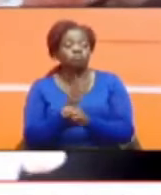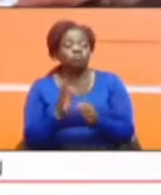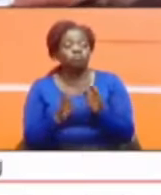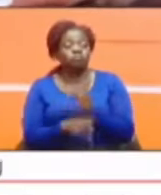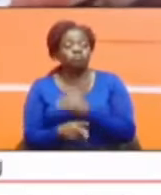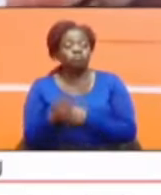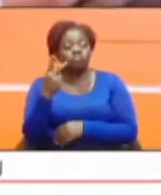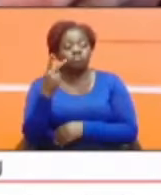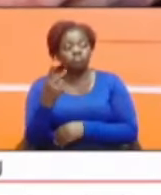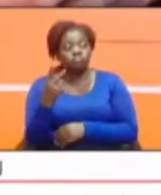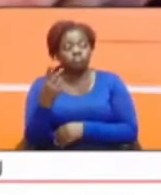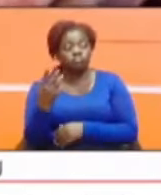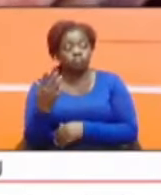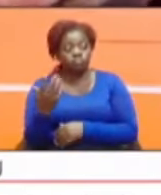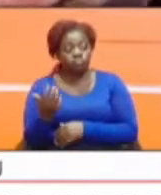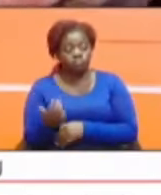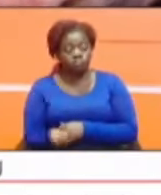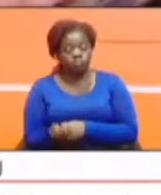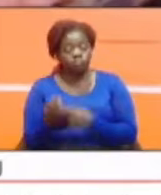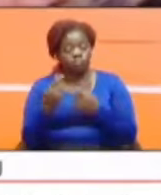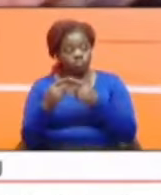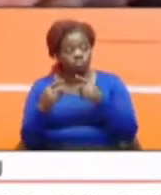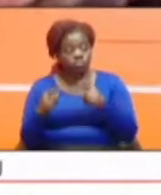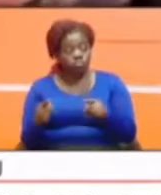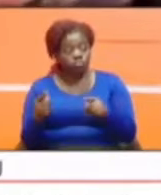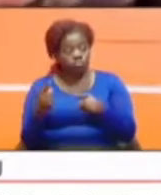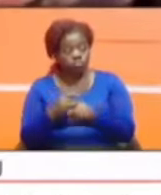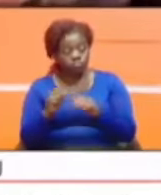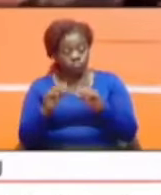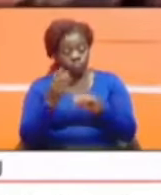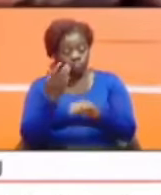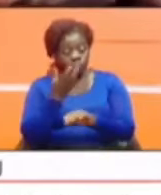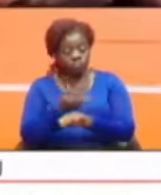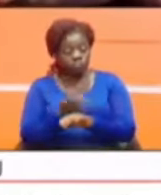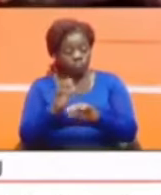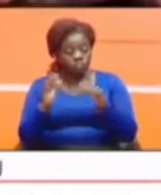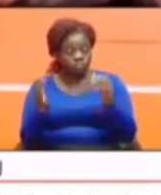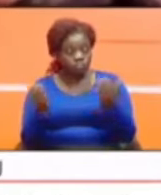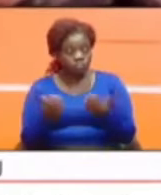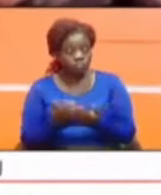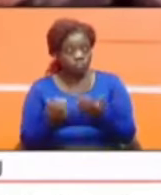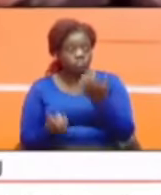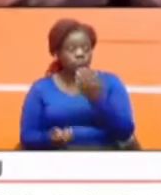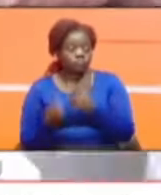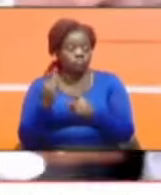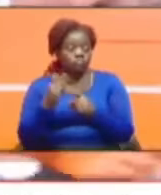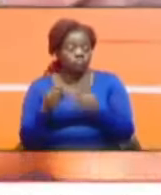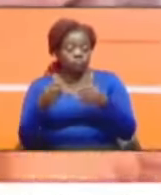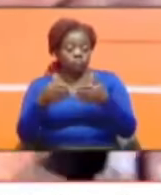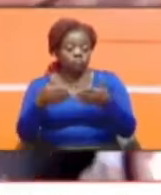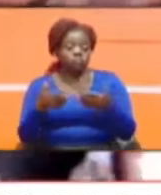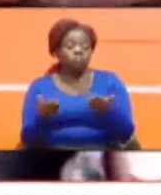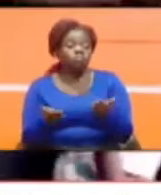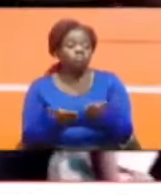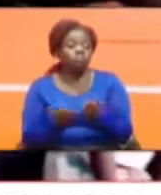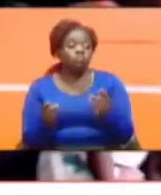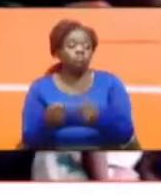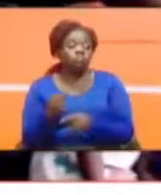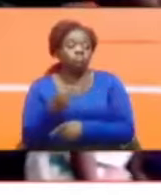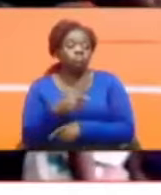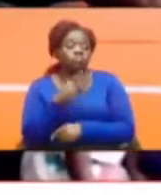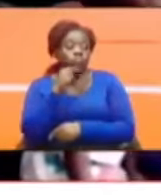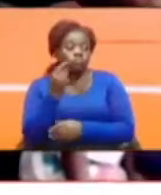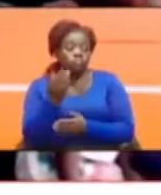bameka babiri twatandikira okugula kaseffuliya ketufumbiramu paka kasuwaani ssebo mwami wa